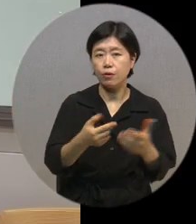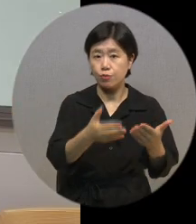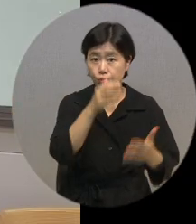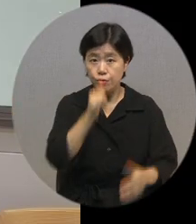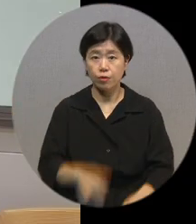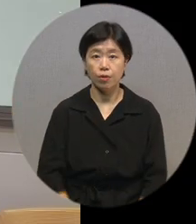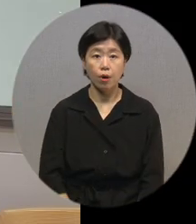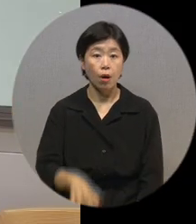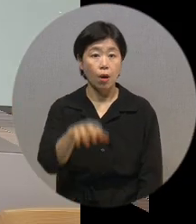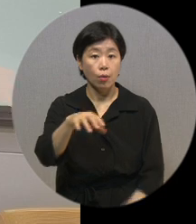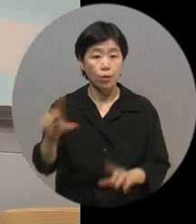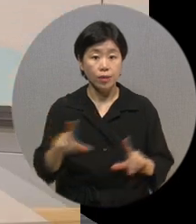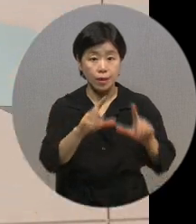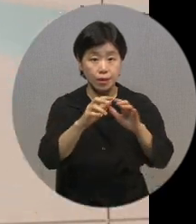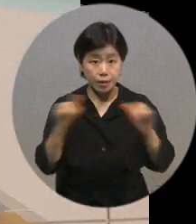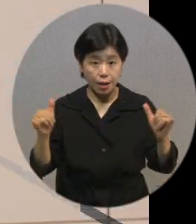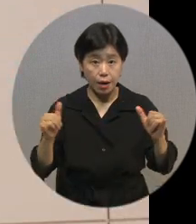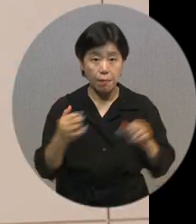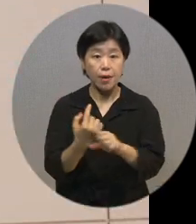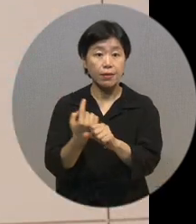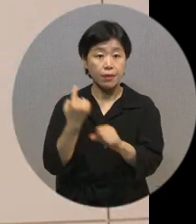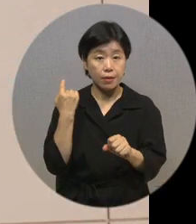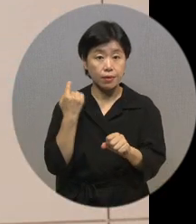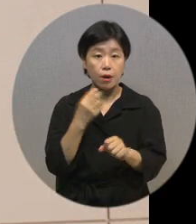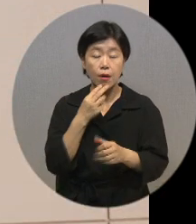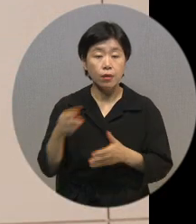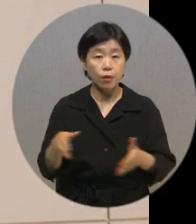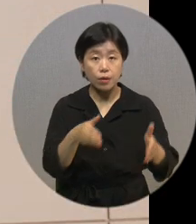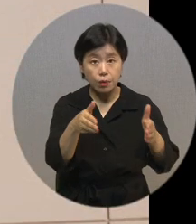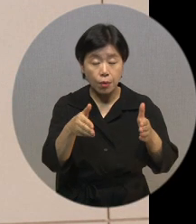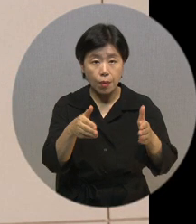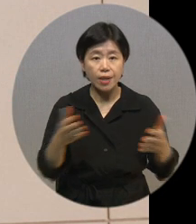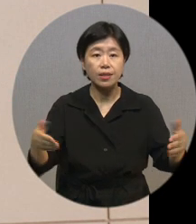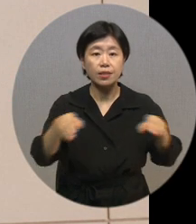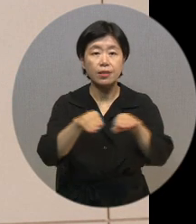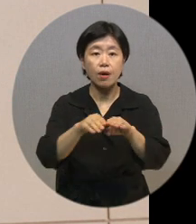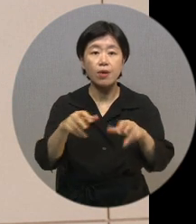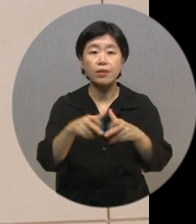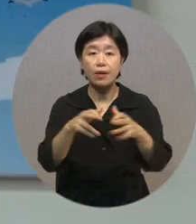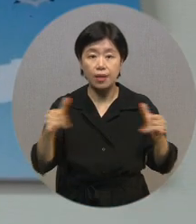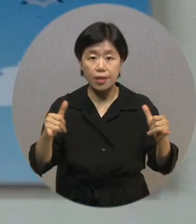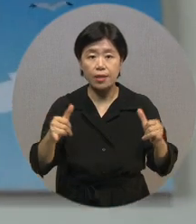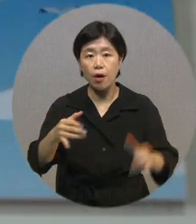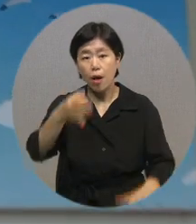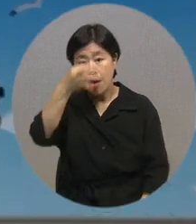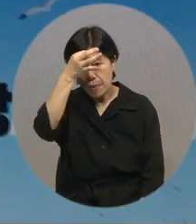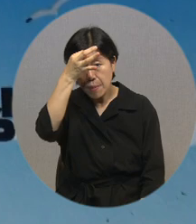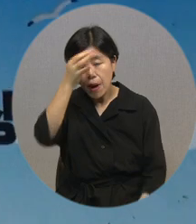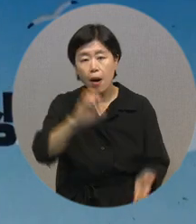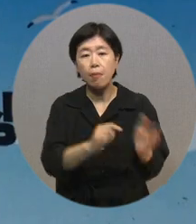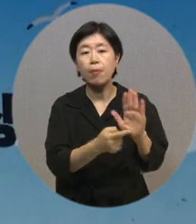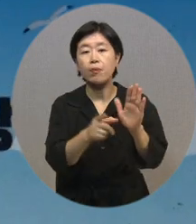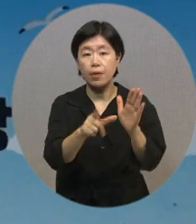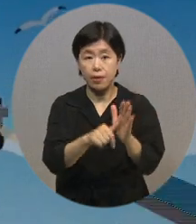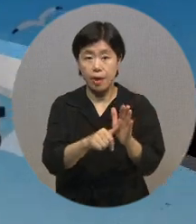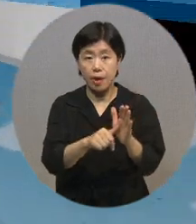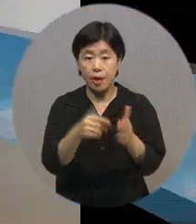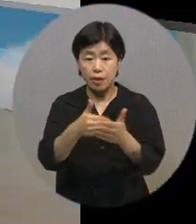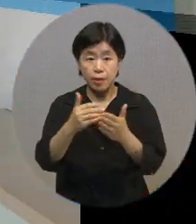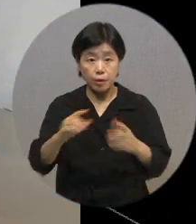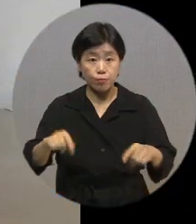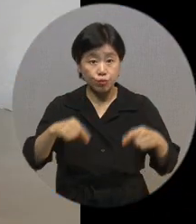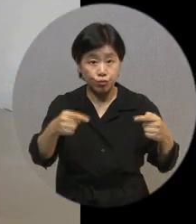작가들은 2023년에는 경기도 시설장애인 예능 발표회에 완성된 작품을 출품하여 단체